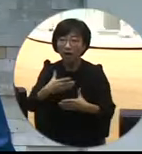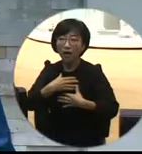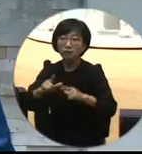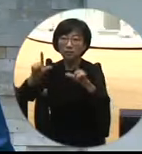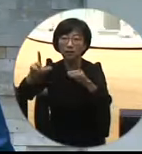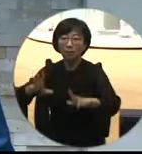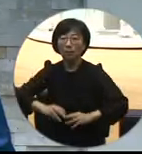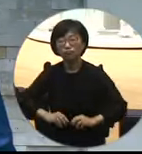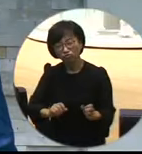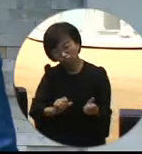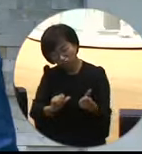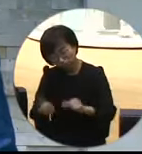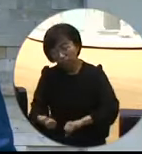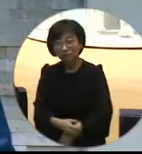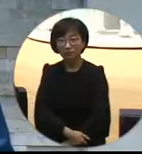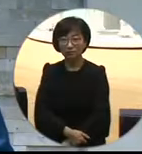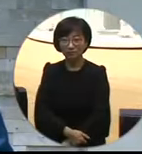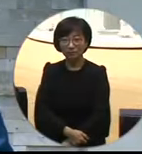아무것도 안 해.